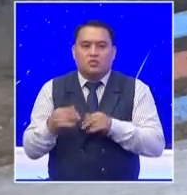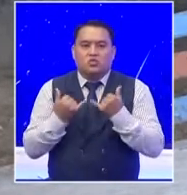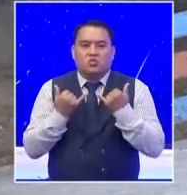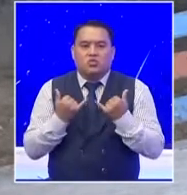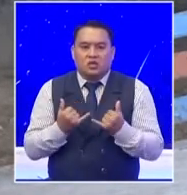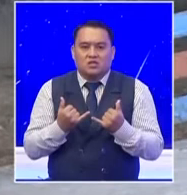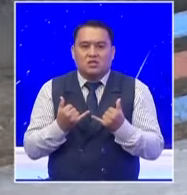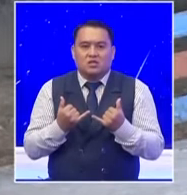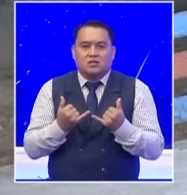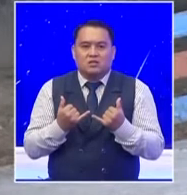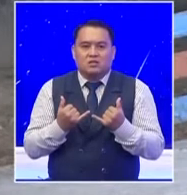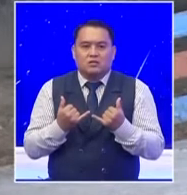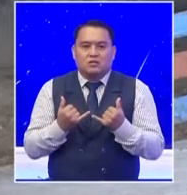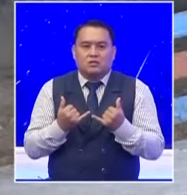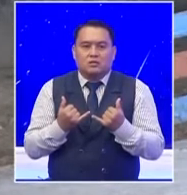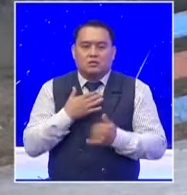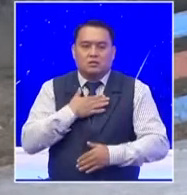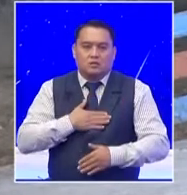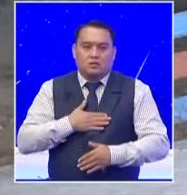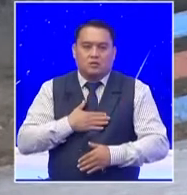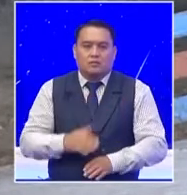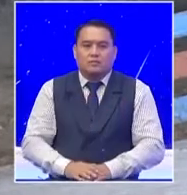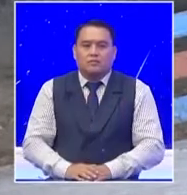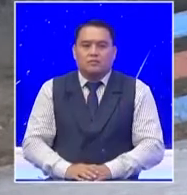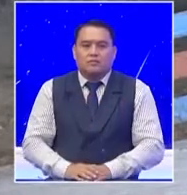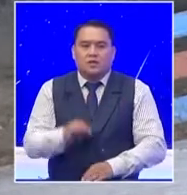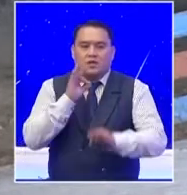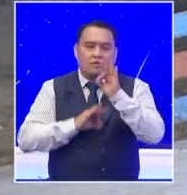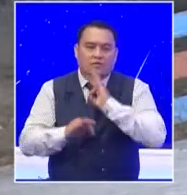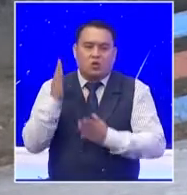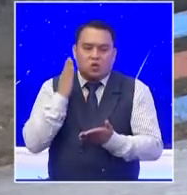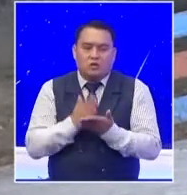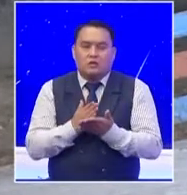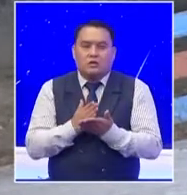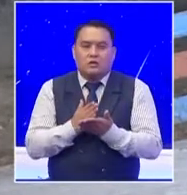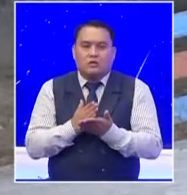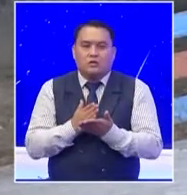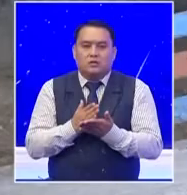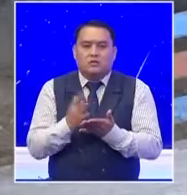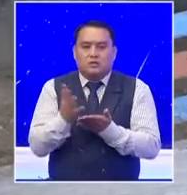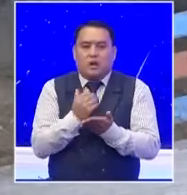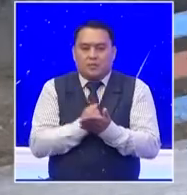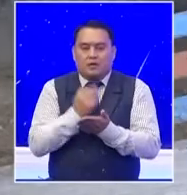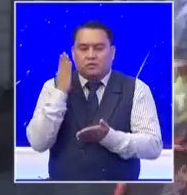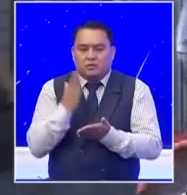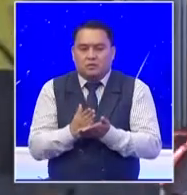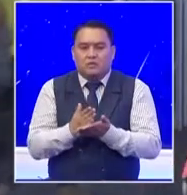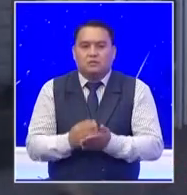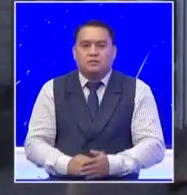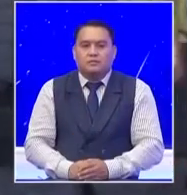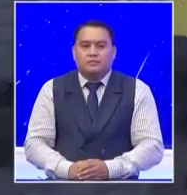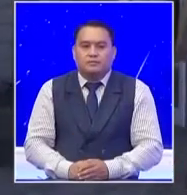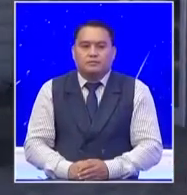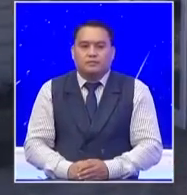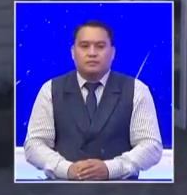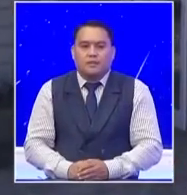момент Каратальская ЦРБ, она удовлетворительна полностью. И препараты имеются у них, и концентраты есть. Мониторинг